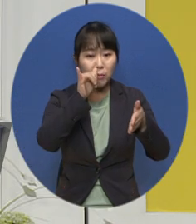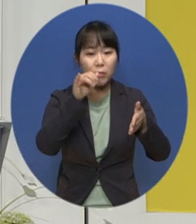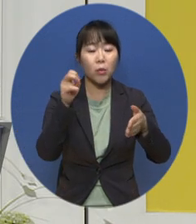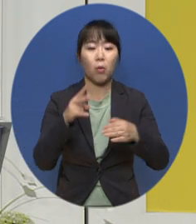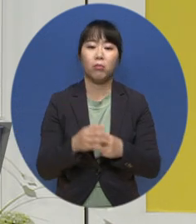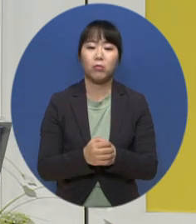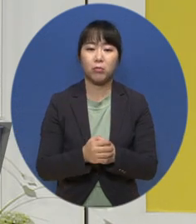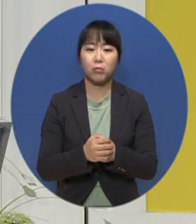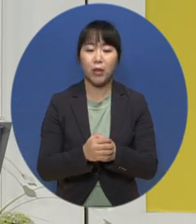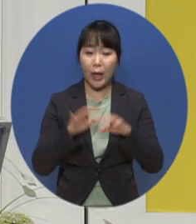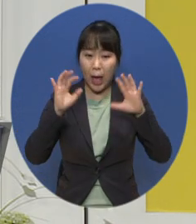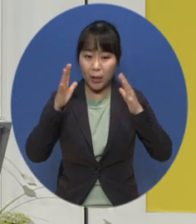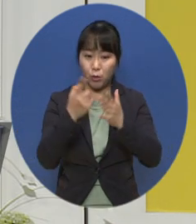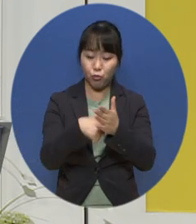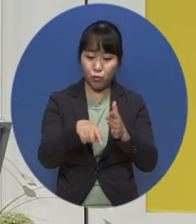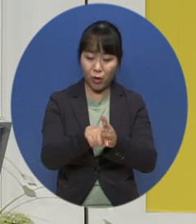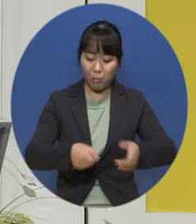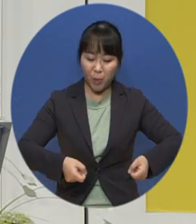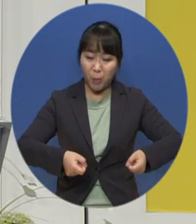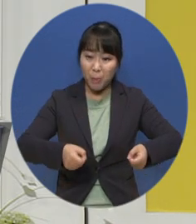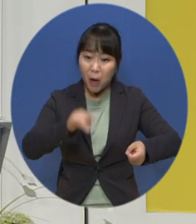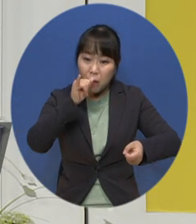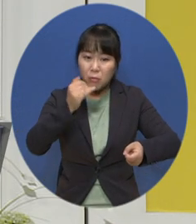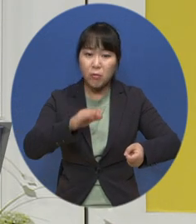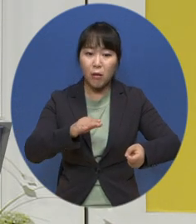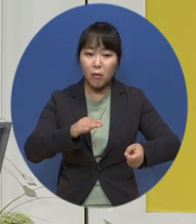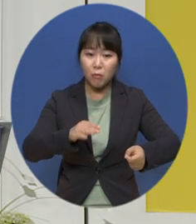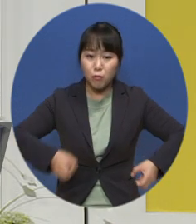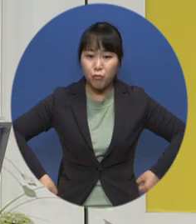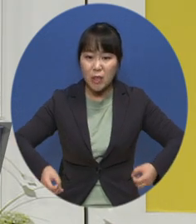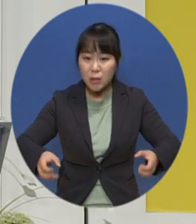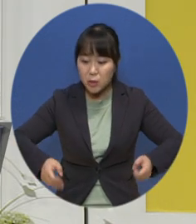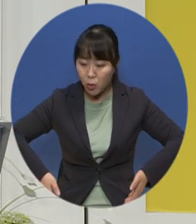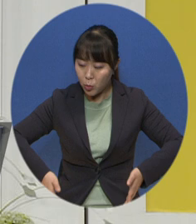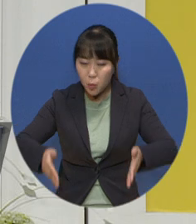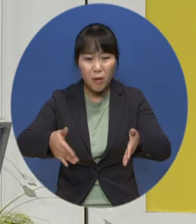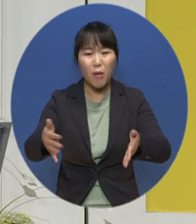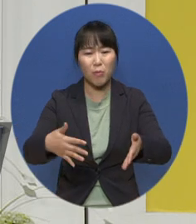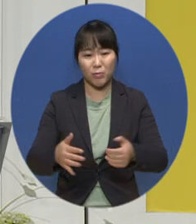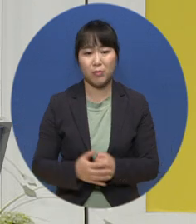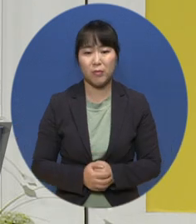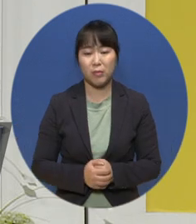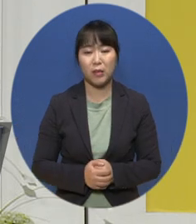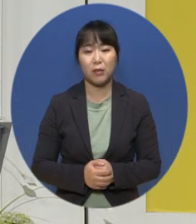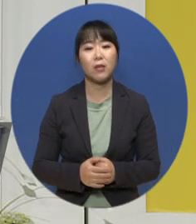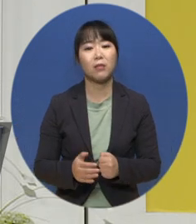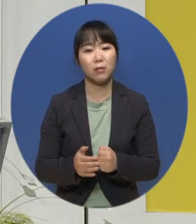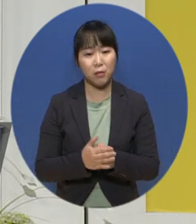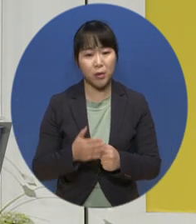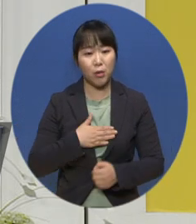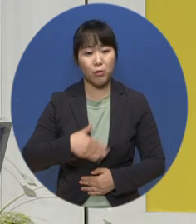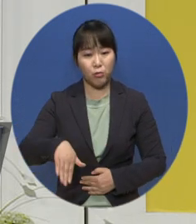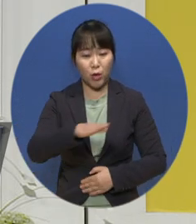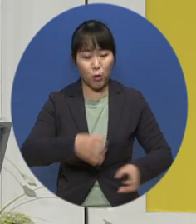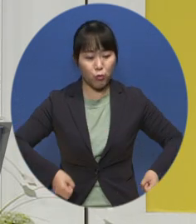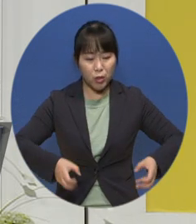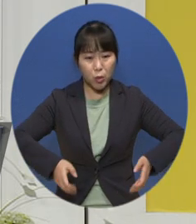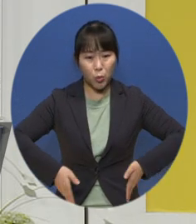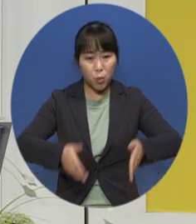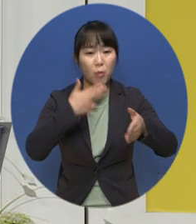유모차 도로가 있어요 그런데 휠체어 돌은 없습니까 그래서 우리의 휠체어 노래가 없어서